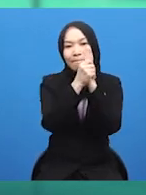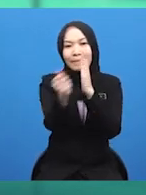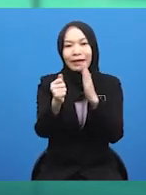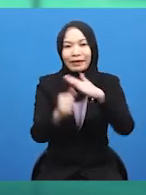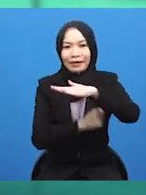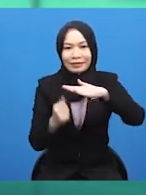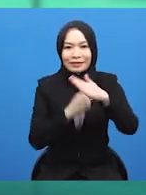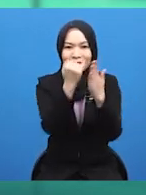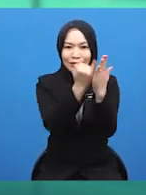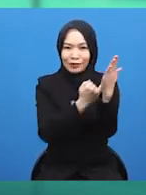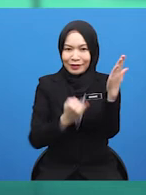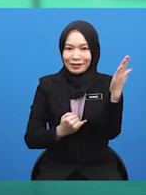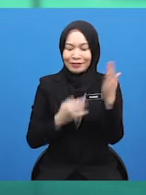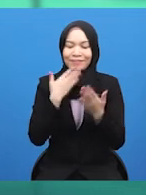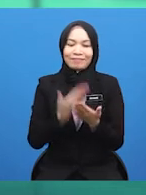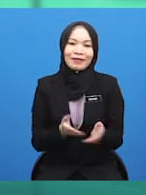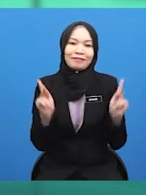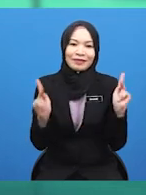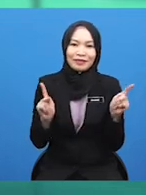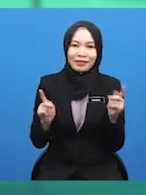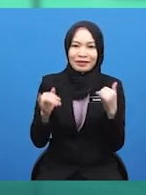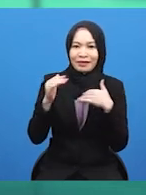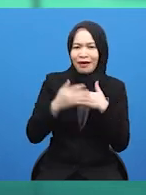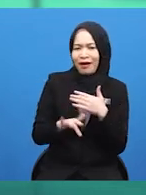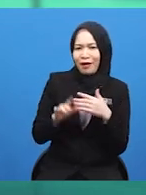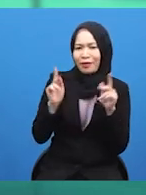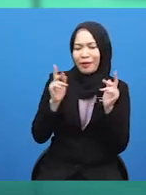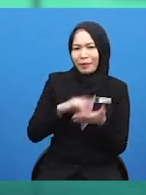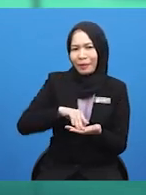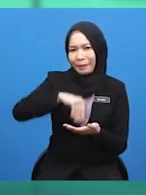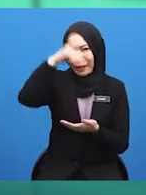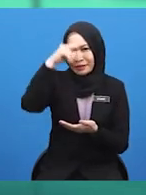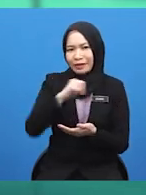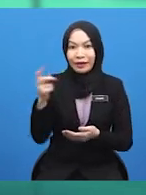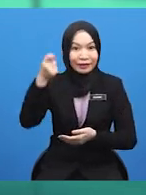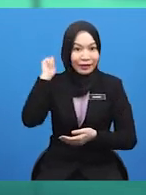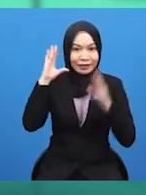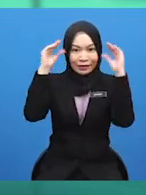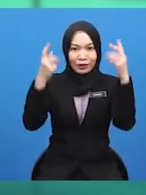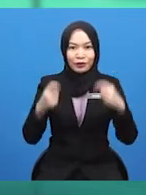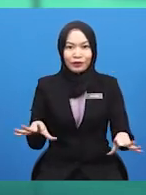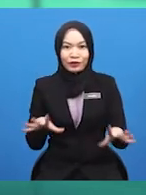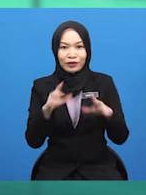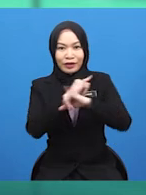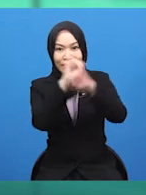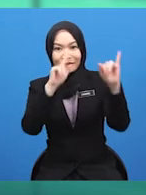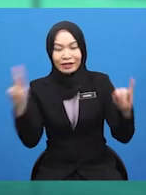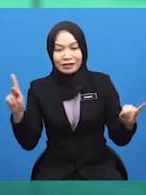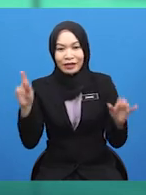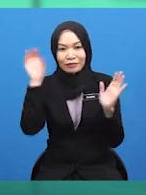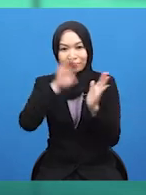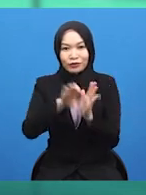asas lukisan. Baiklah para pelajar, di awal pembelajaran tadi, Cikgu Don telah menjelaskan